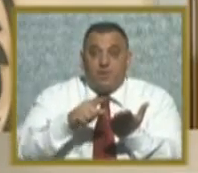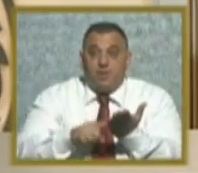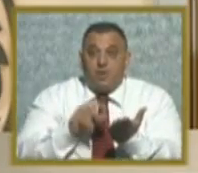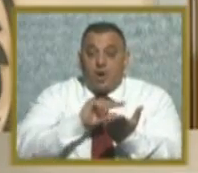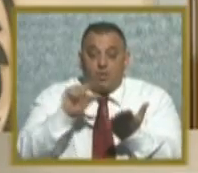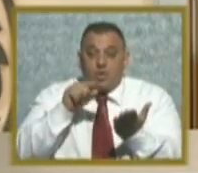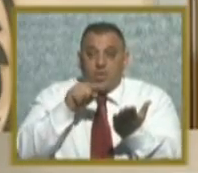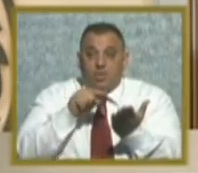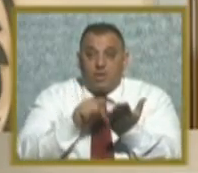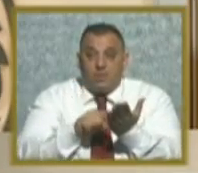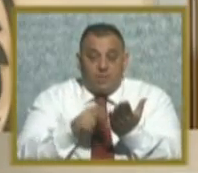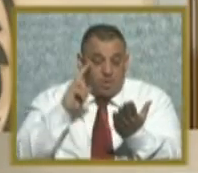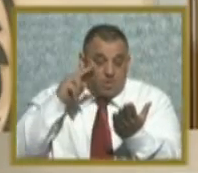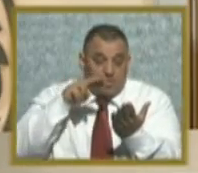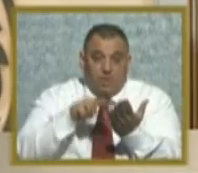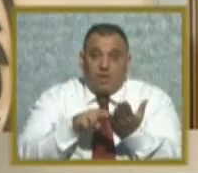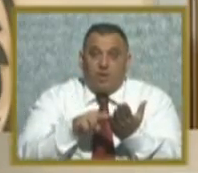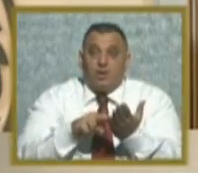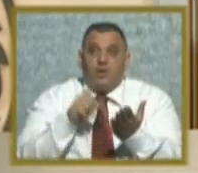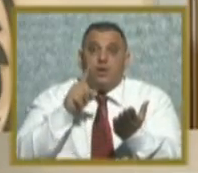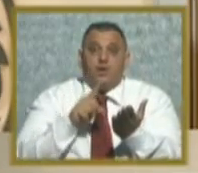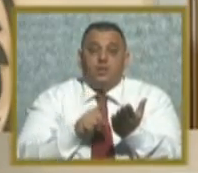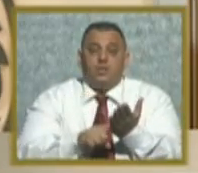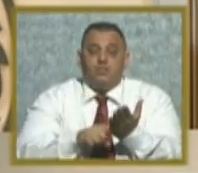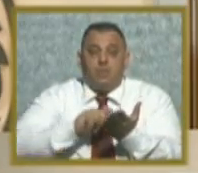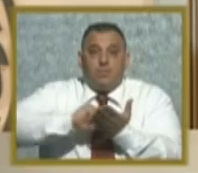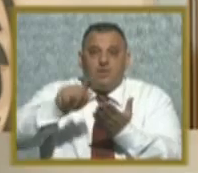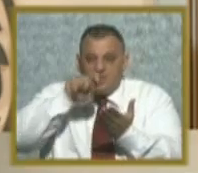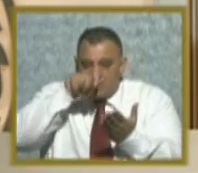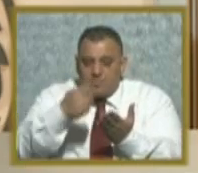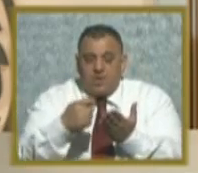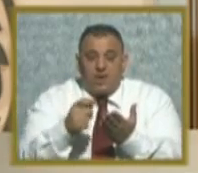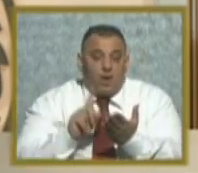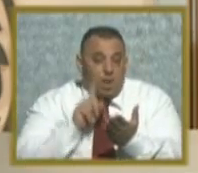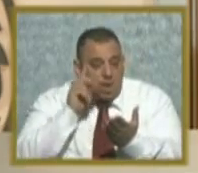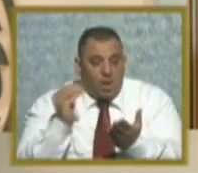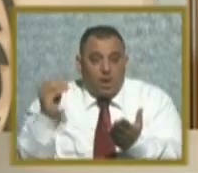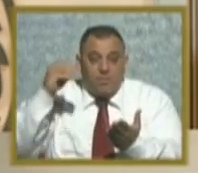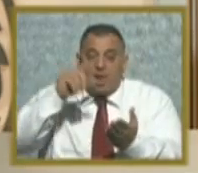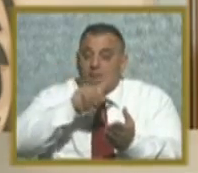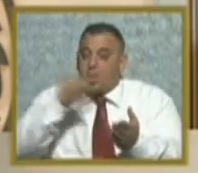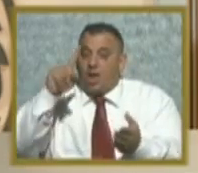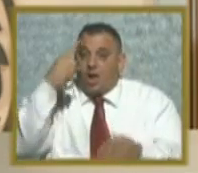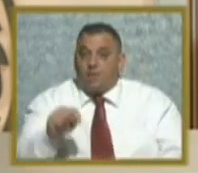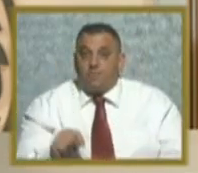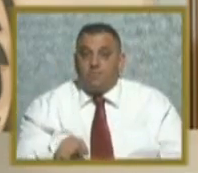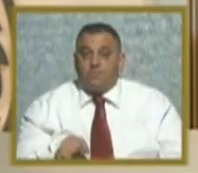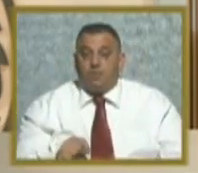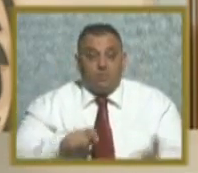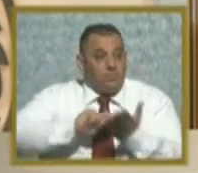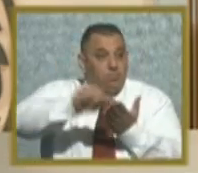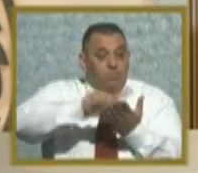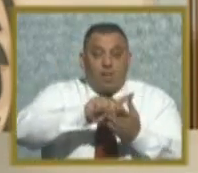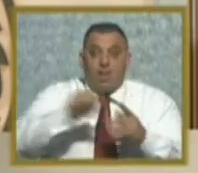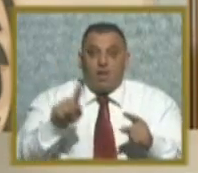مضمونها يعني فيما يظهر بأنه خير، لا، وإنما يراد ترويج البدع، ترويج المخالفات، ترويج الشرور.